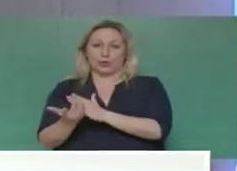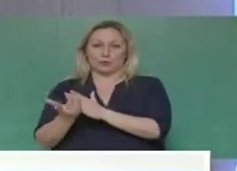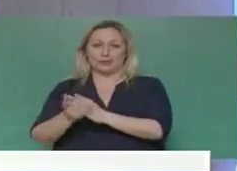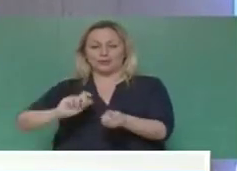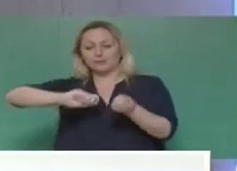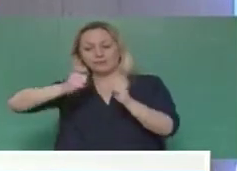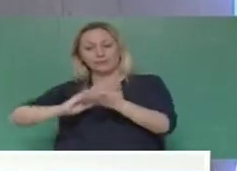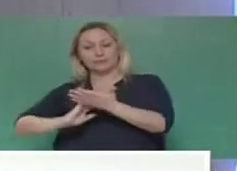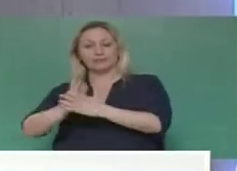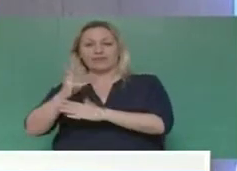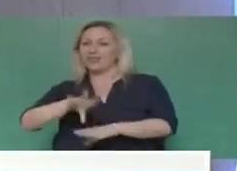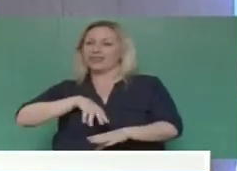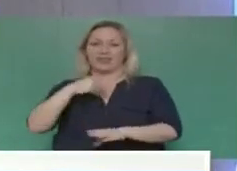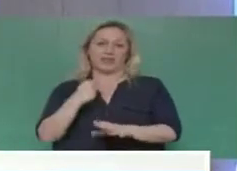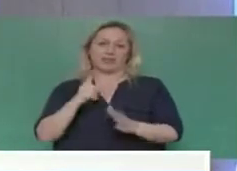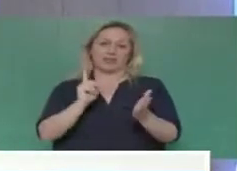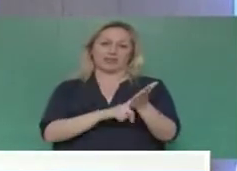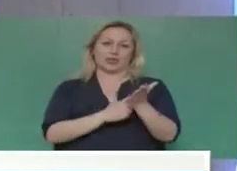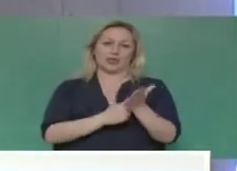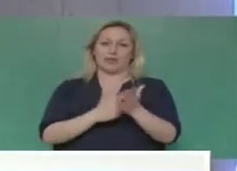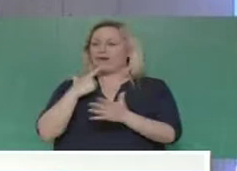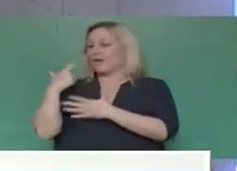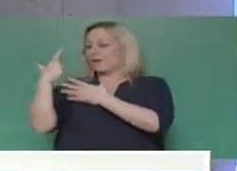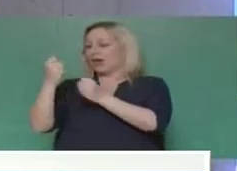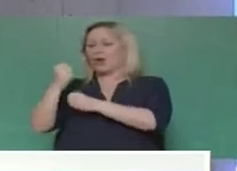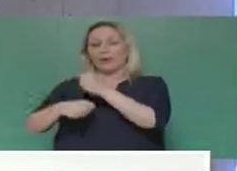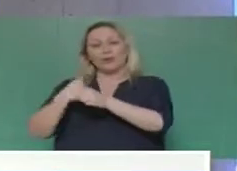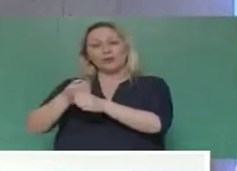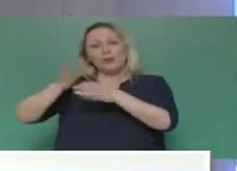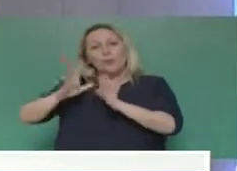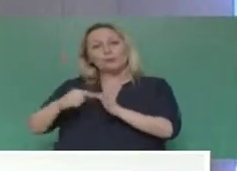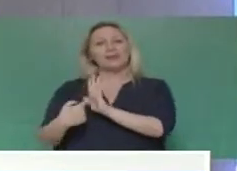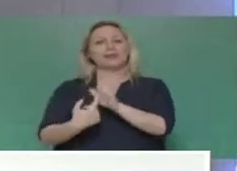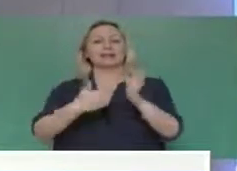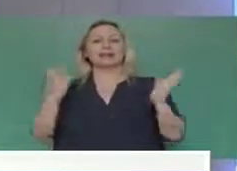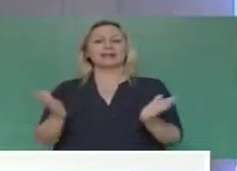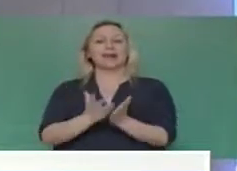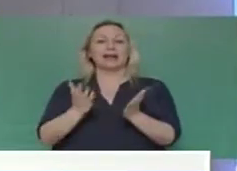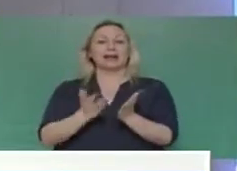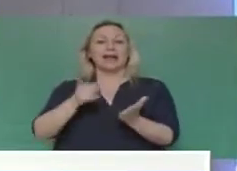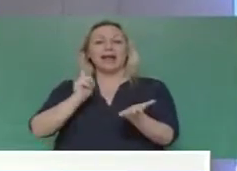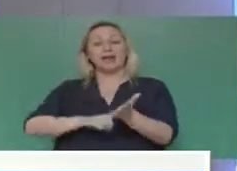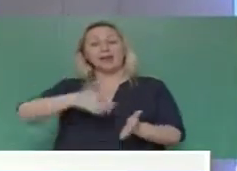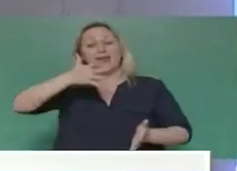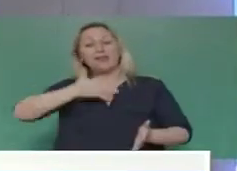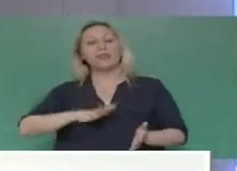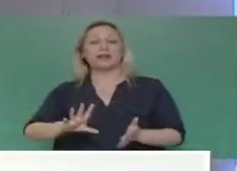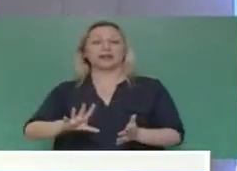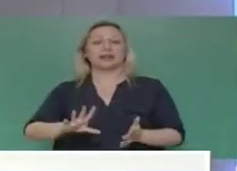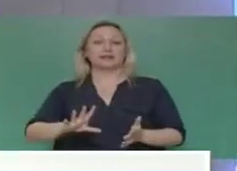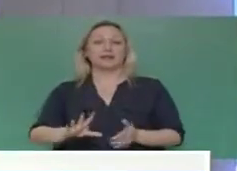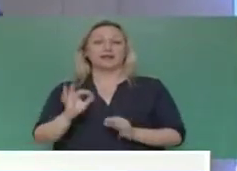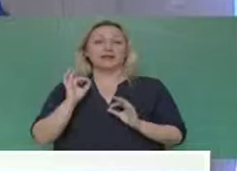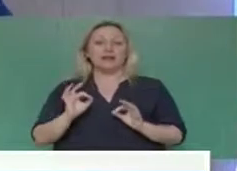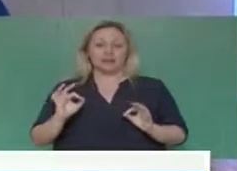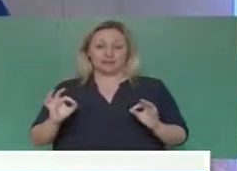δημαρχία, κύριε Δήμαρχε. 7 χρόνια θα μπορούσες να το δείξεις. Έπρεπε να έχεις απλώς πολιτική βούληση. Ούτε βεβαίως να